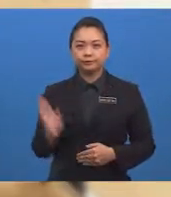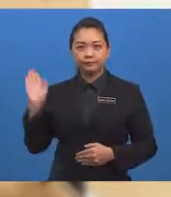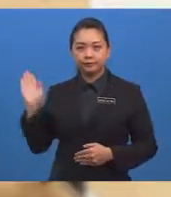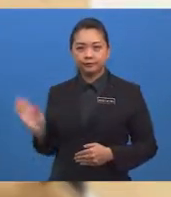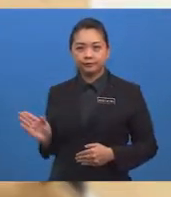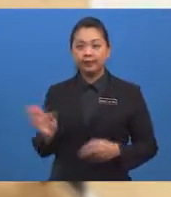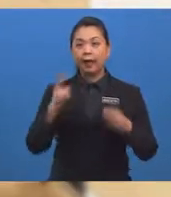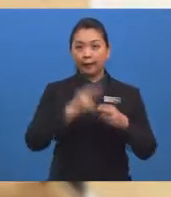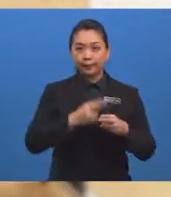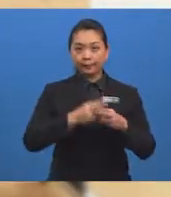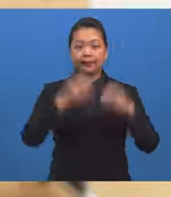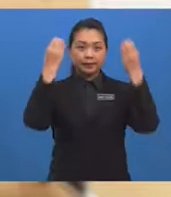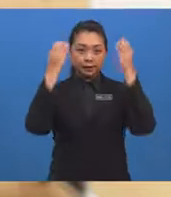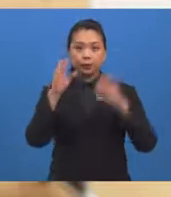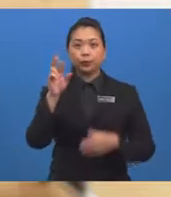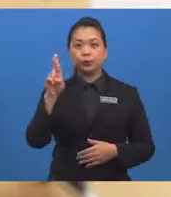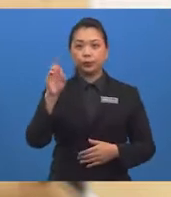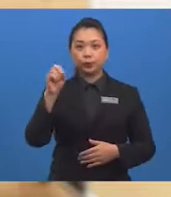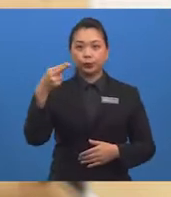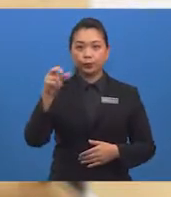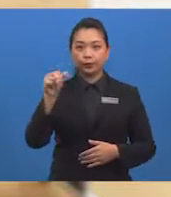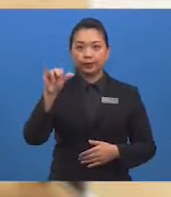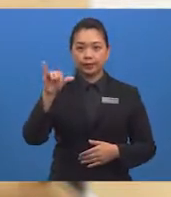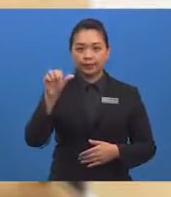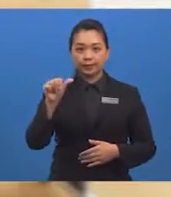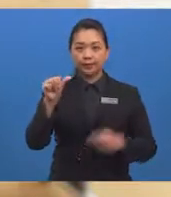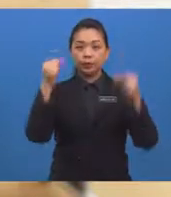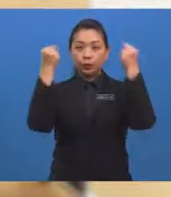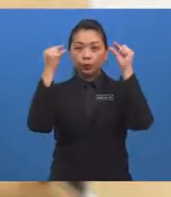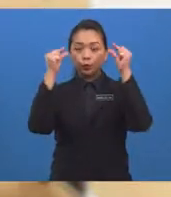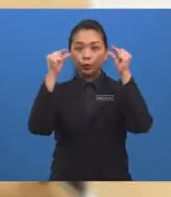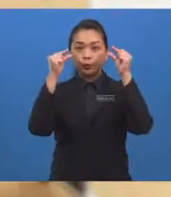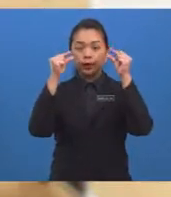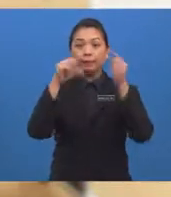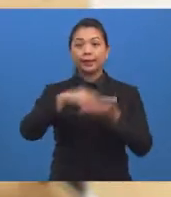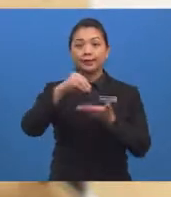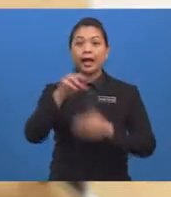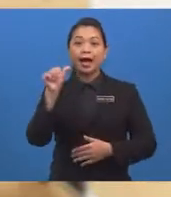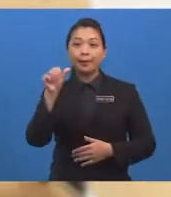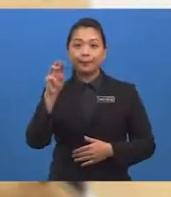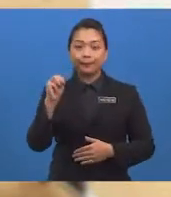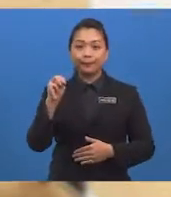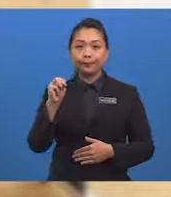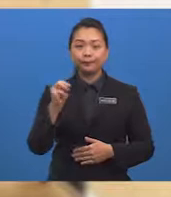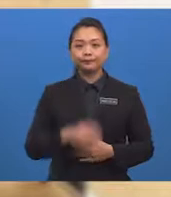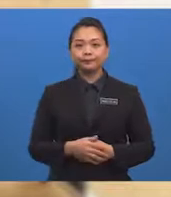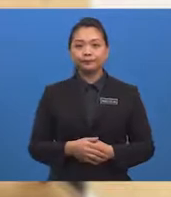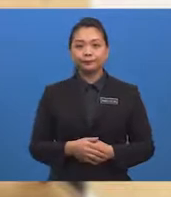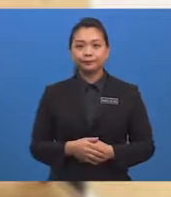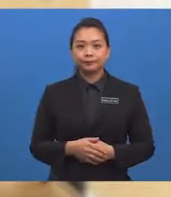Nama cikgu ialah Cikgu Haya binti Muhammad Nur, guru pengajian am pelajar semua pada hari ini.